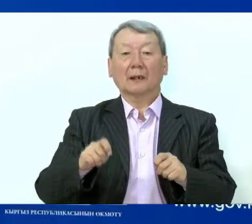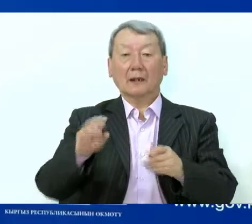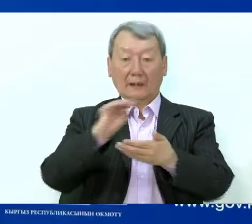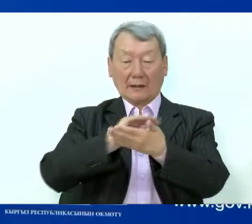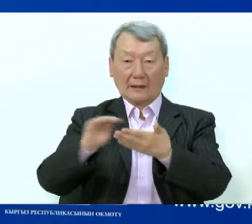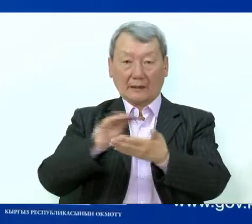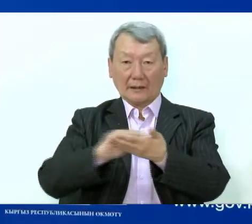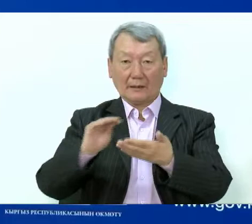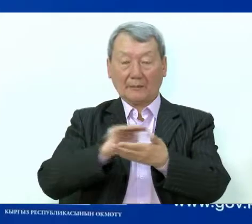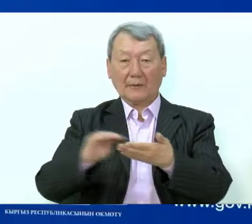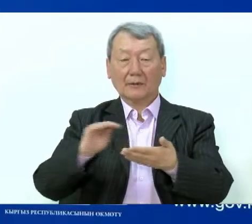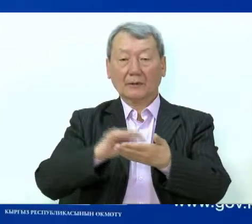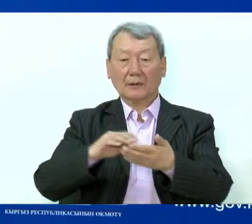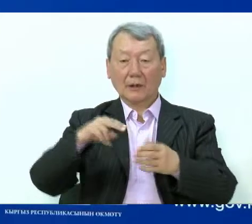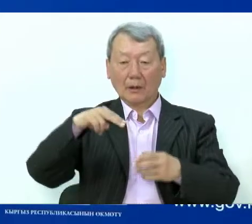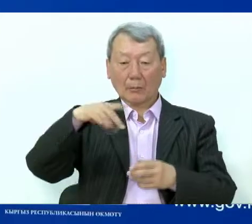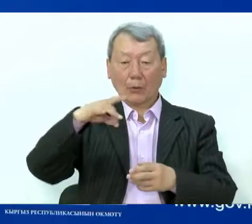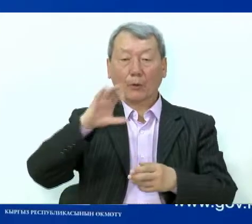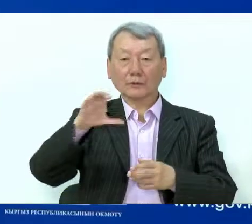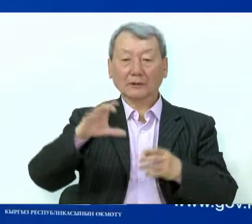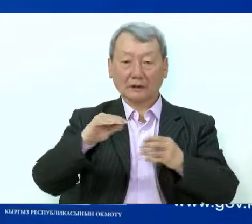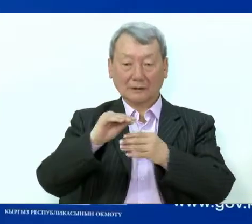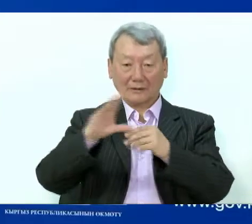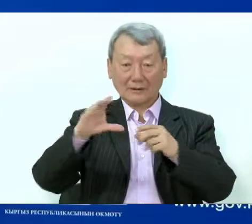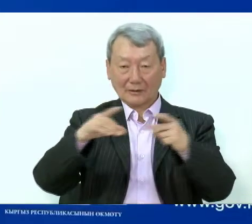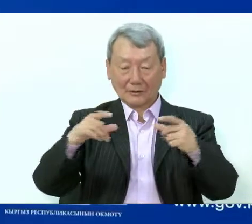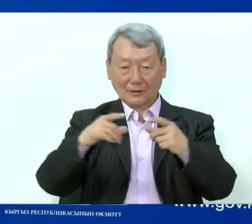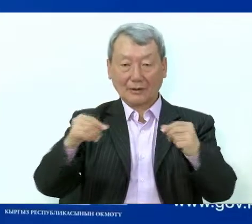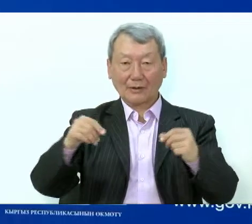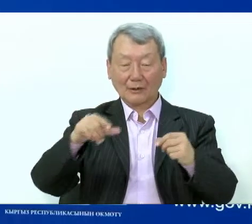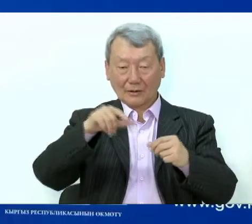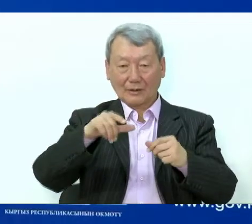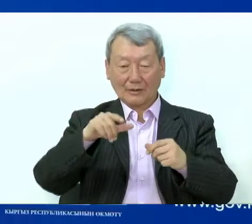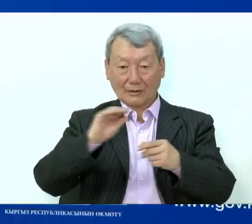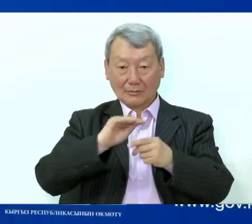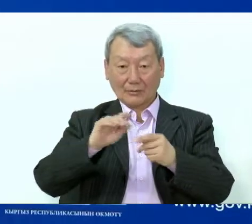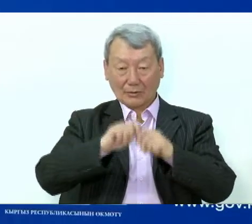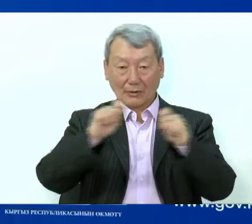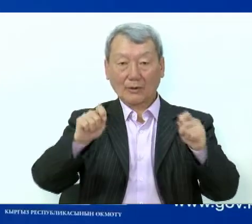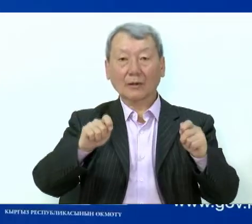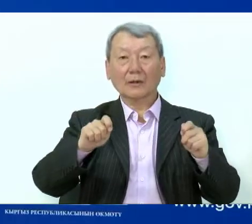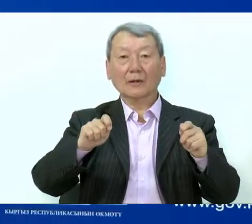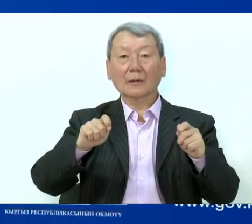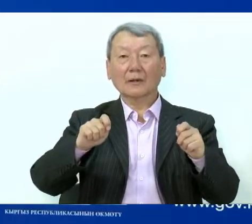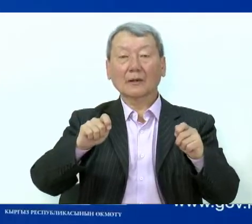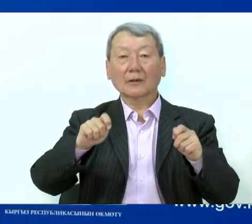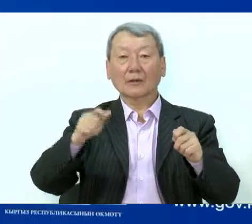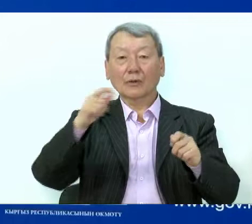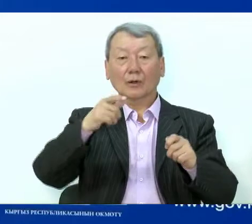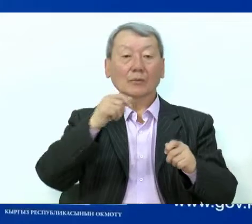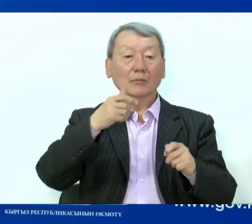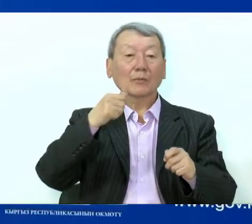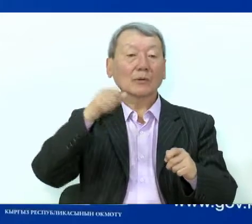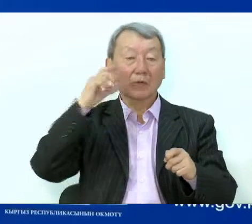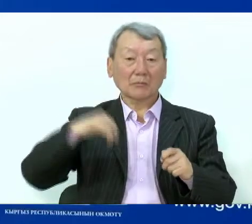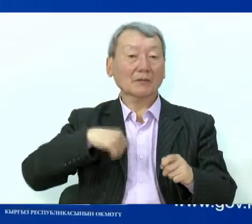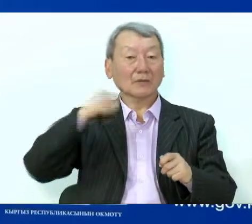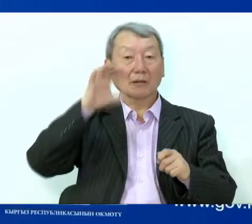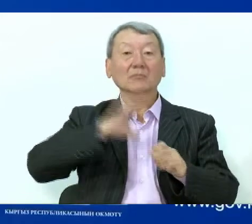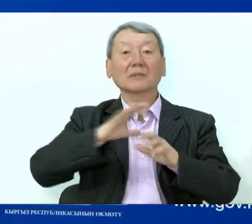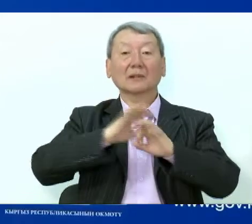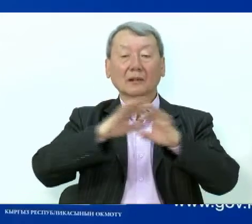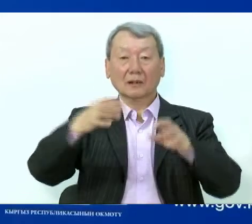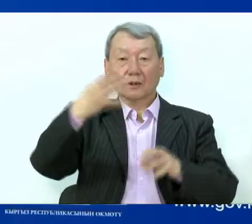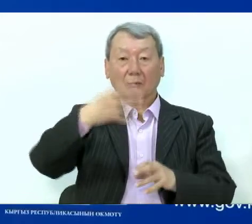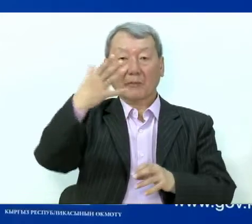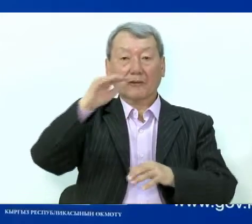Жасалма пропусттар боюнча Бишкек шаарында аймагында өзгөчө кырдаал киргизгенден кийин баштап ошо мурун эле айткан